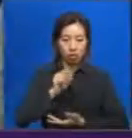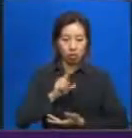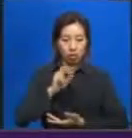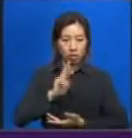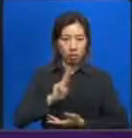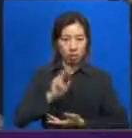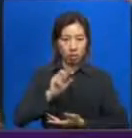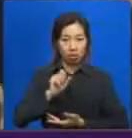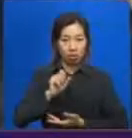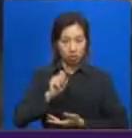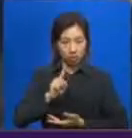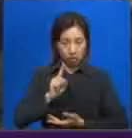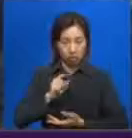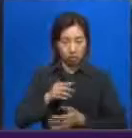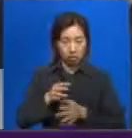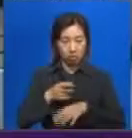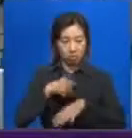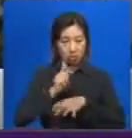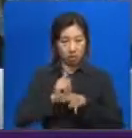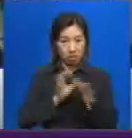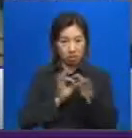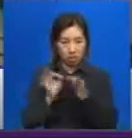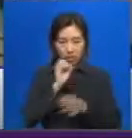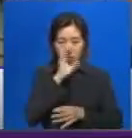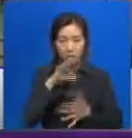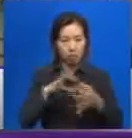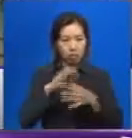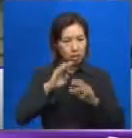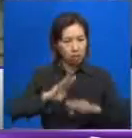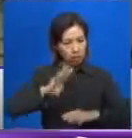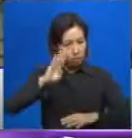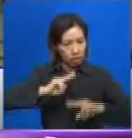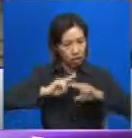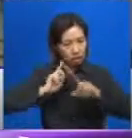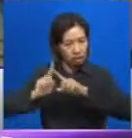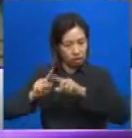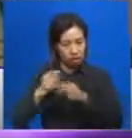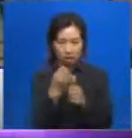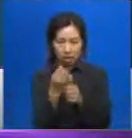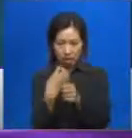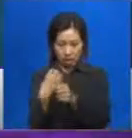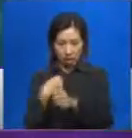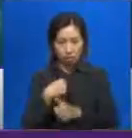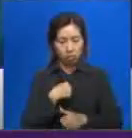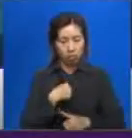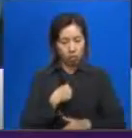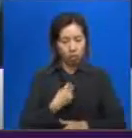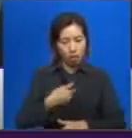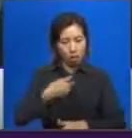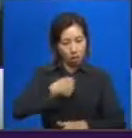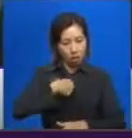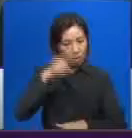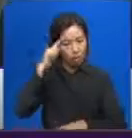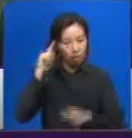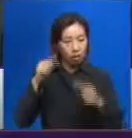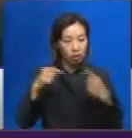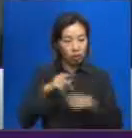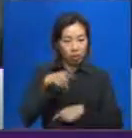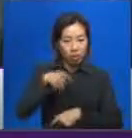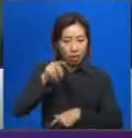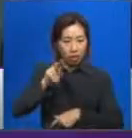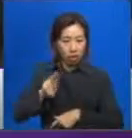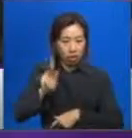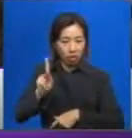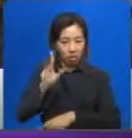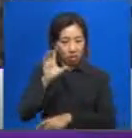คเอกชน7สถาบันที่ขอให้ยกเลิกพรกฉุกเฉินมาพิจารณาแต่ฝากภาคเอกชนไปสื่อสารไปถึงกปปส.